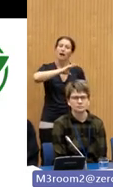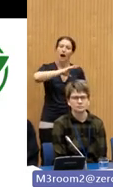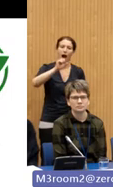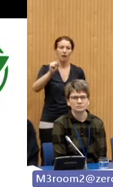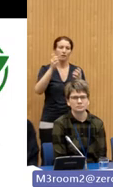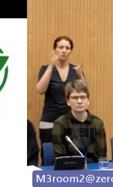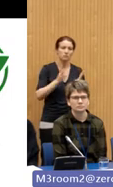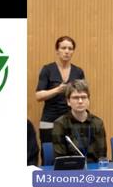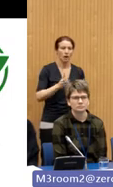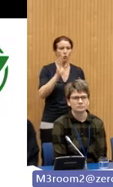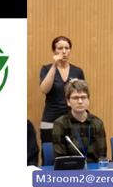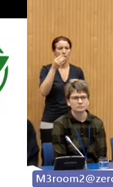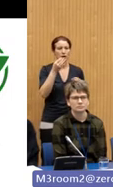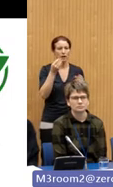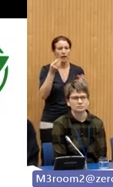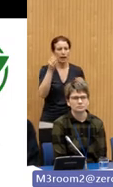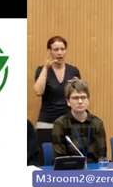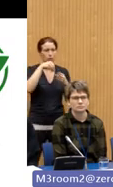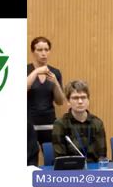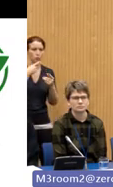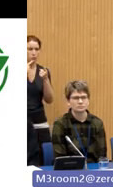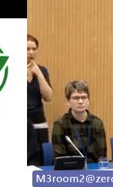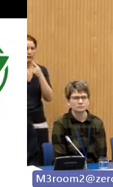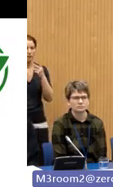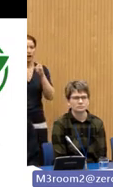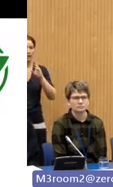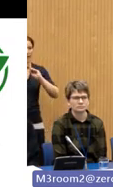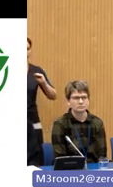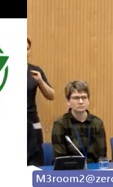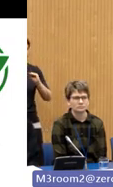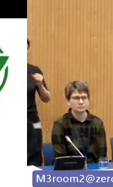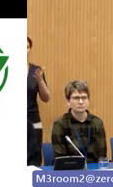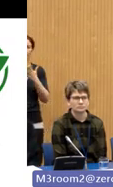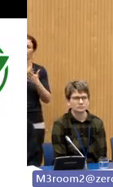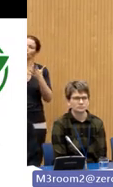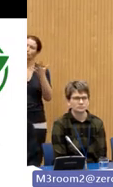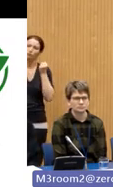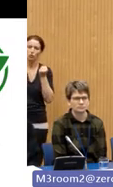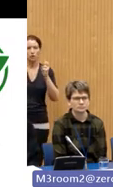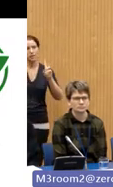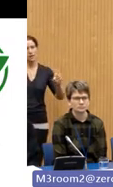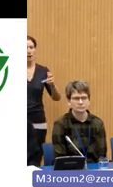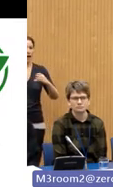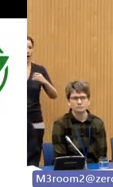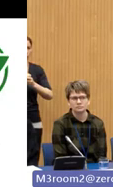Inklusion sprechen und können darüber berichten, was sie sich eigentlich wünschen zum Thema Inklusion.